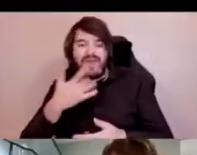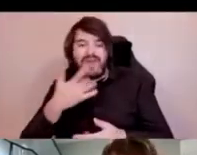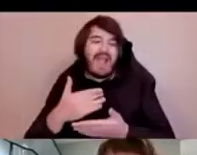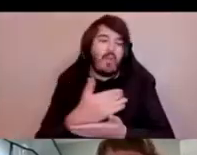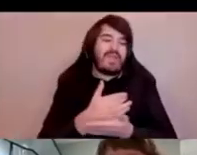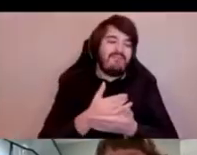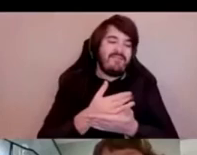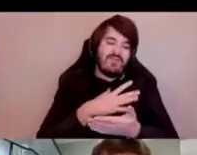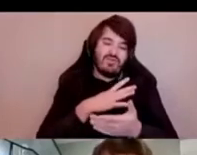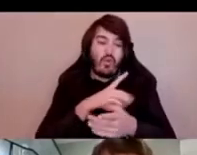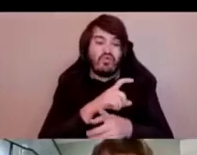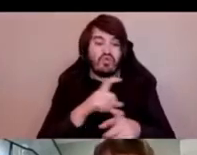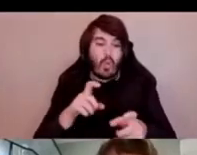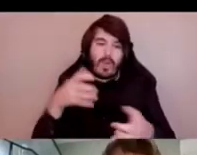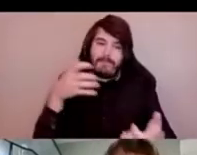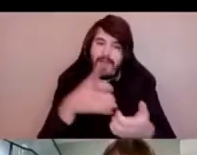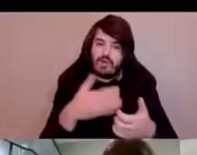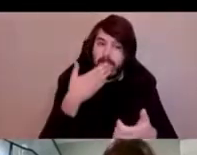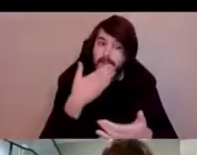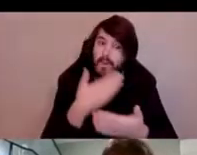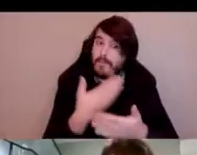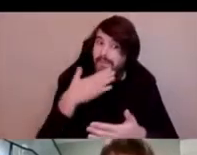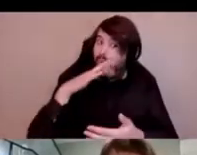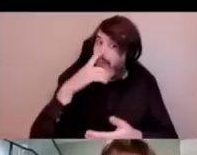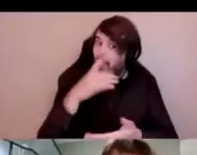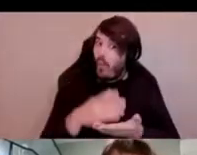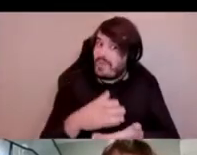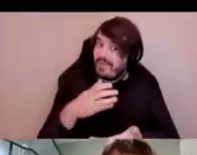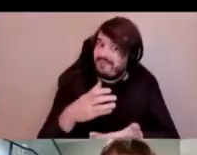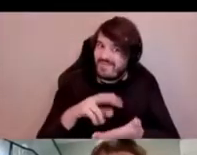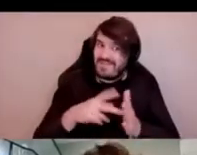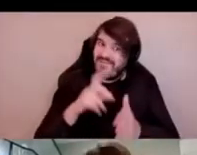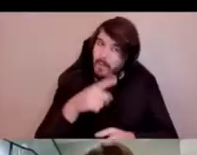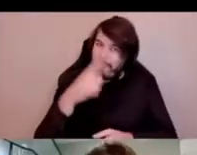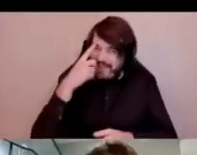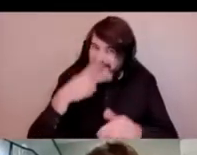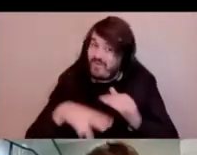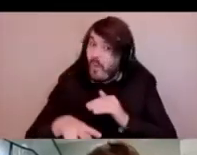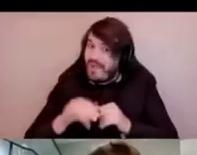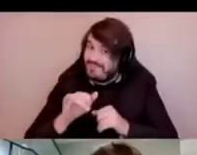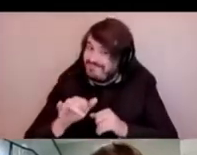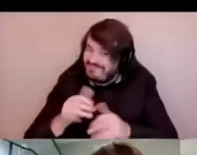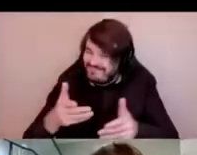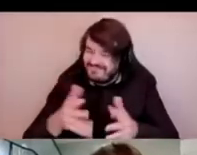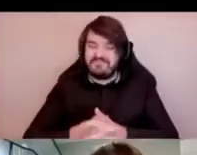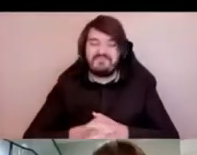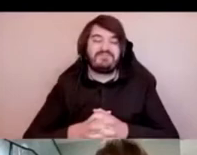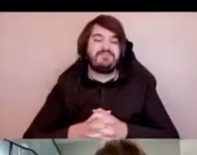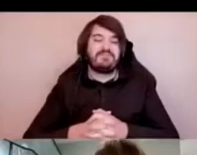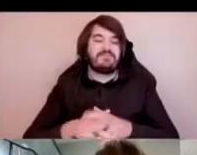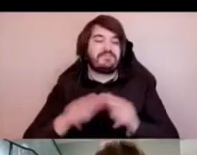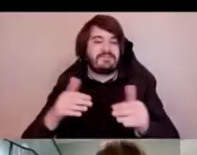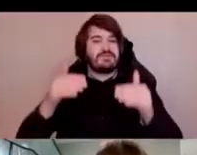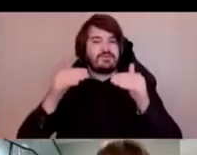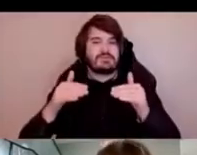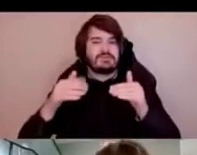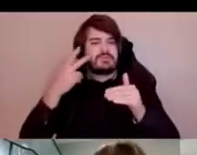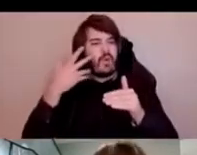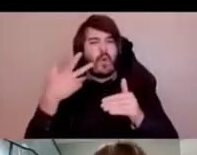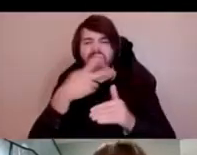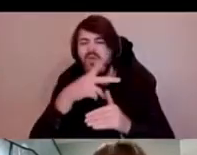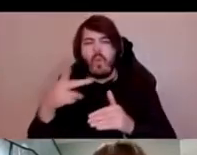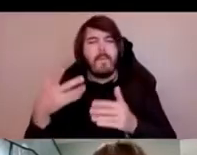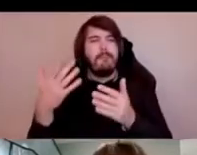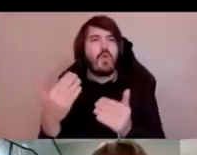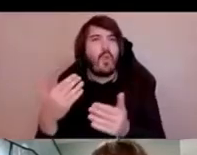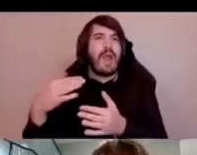sont meilleures pour les conserves. Alors, il faut penser à ça. Puis ensuite, pour voir c'est quoi vos besoins en légumes, il est